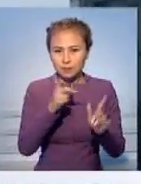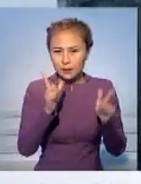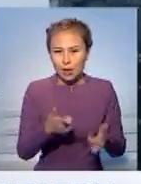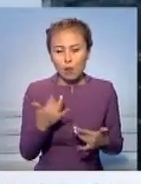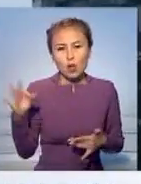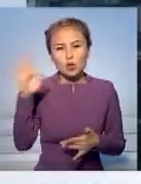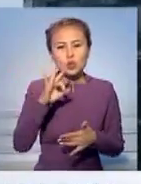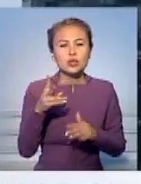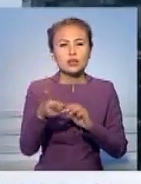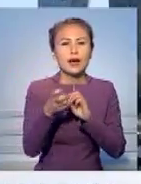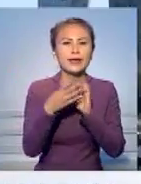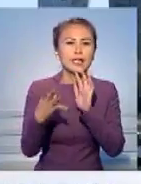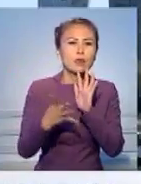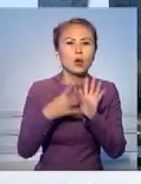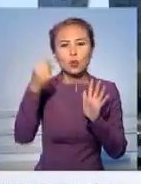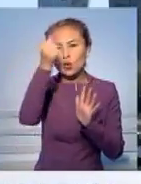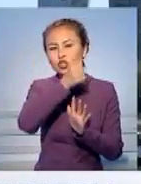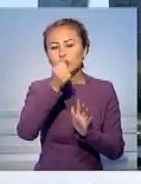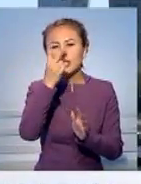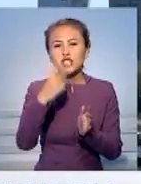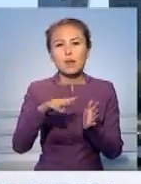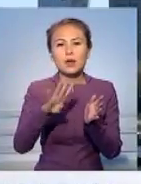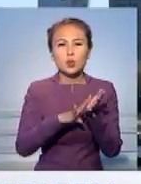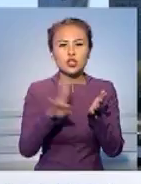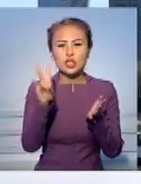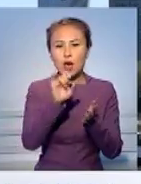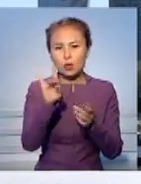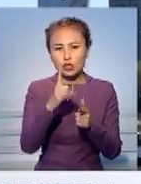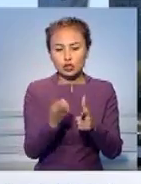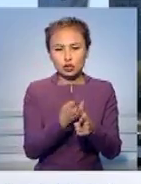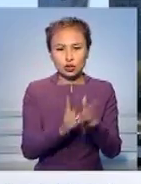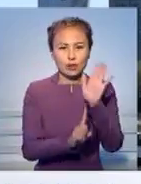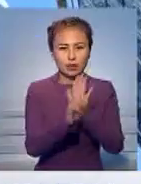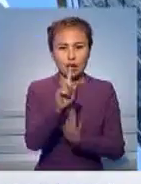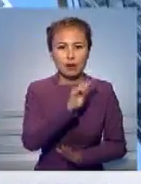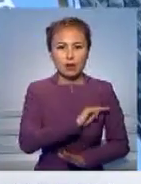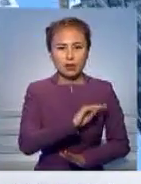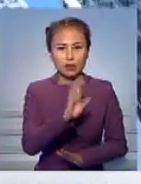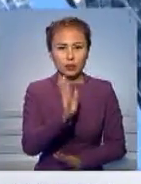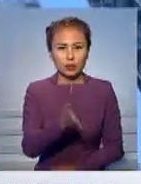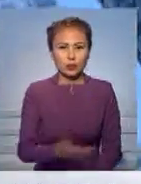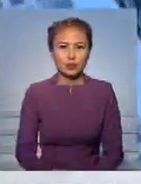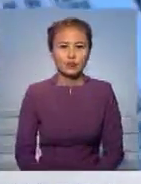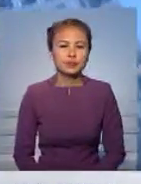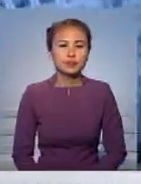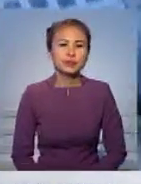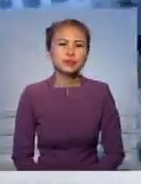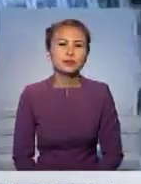келісімін берген болатын. Бұл заң 2019 жылдың 29 наурызында күшіне енеді.